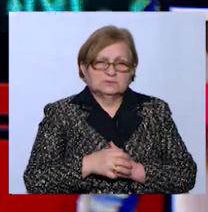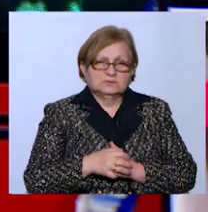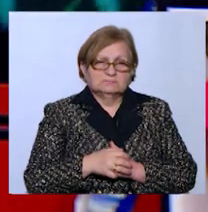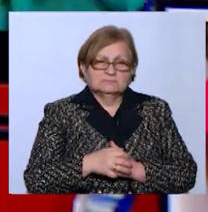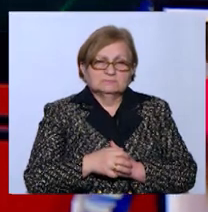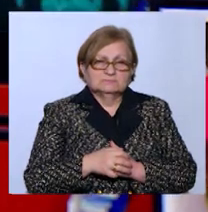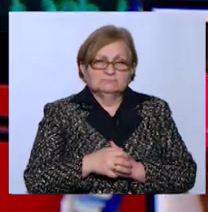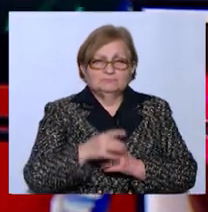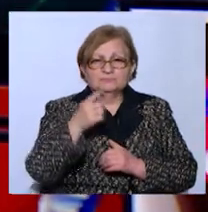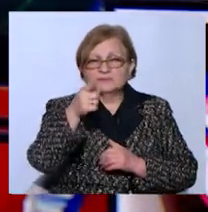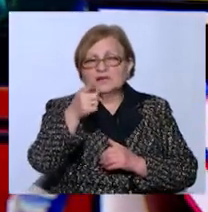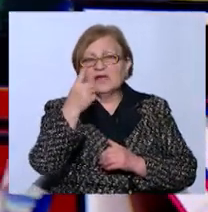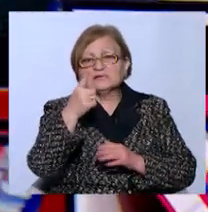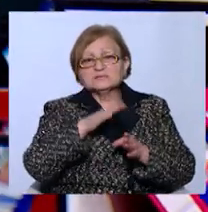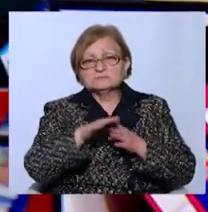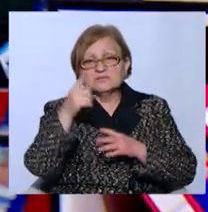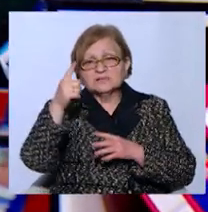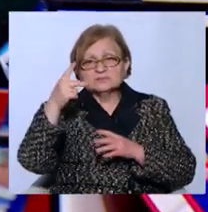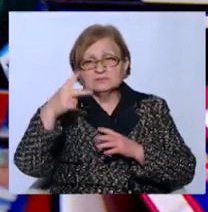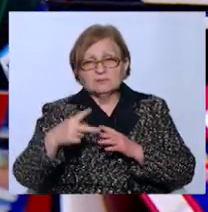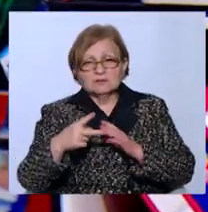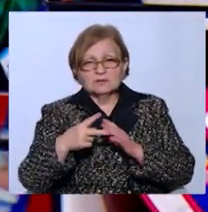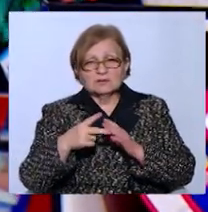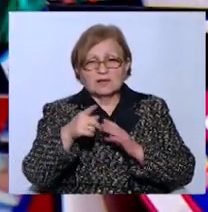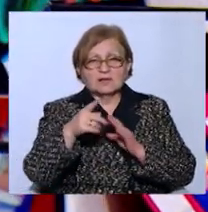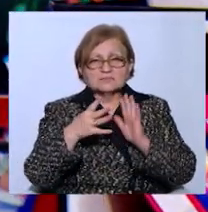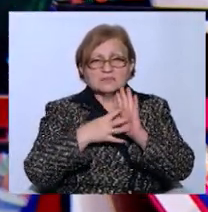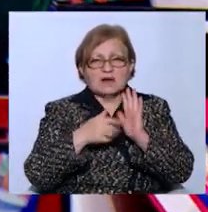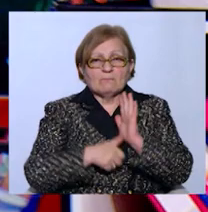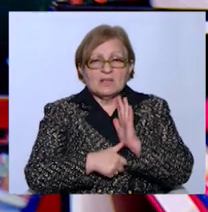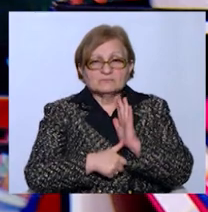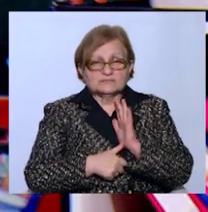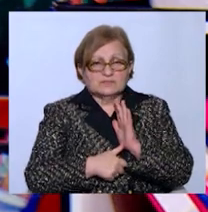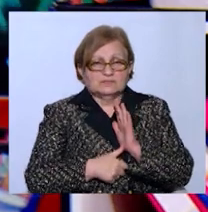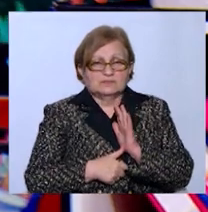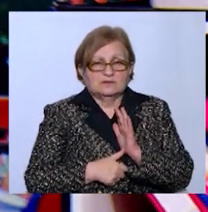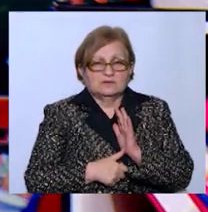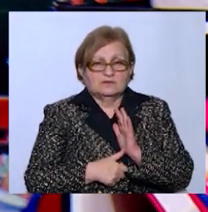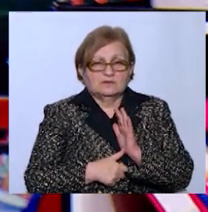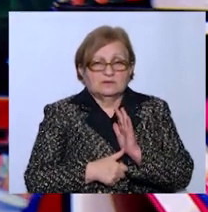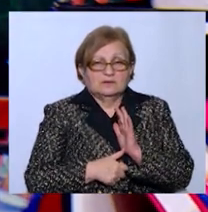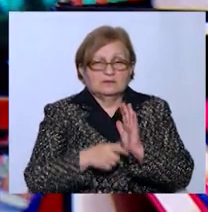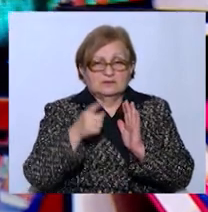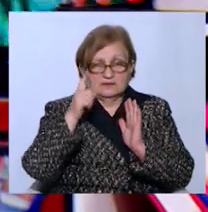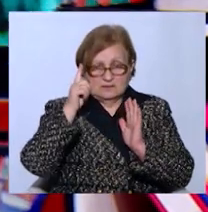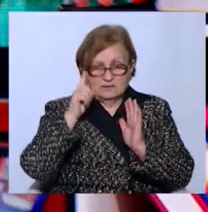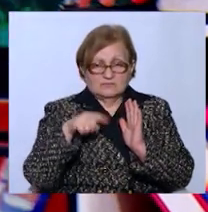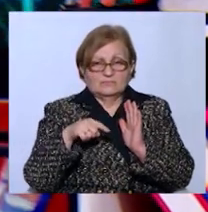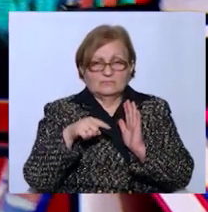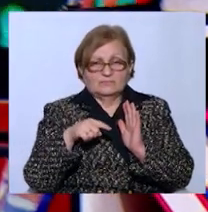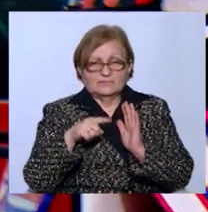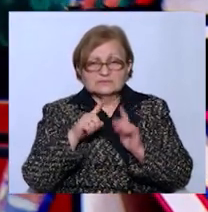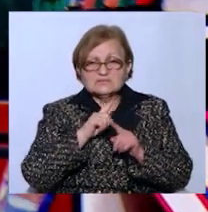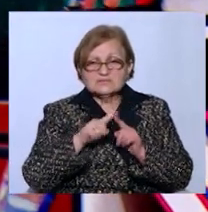ვაგერ მიწერი 1/1, აქ მიწერია 9/6. აბა ნახოთ რა შეიძლება საქმე. როგორც კი 9/6, ეგ ვიცილებ მაგას, რა შეიძლება